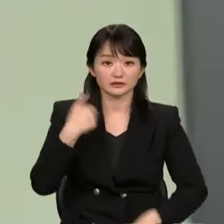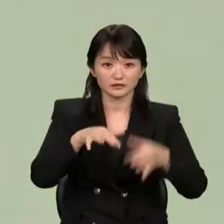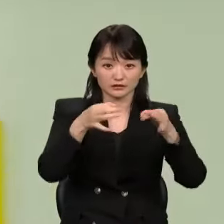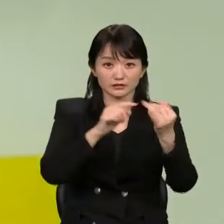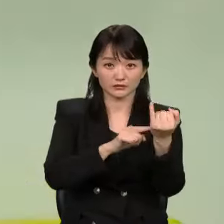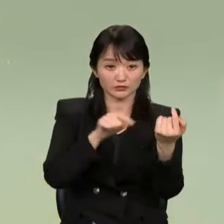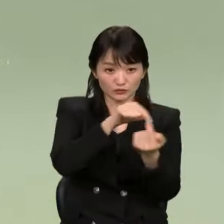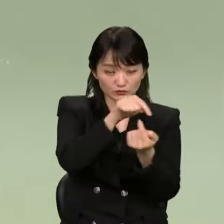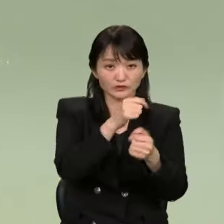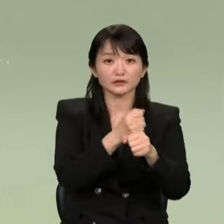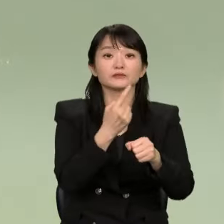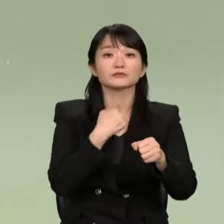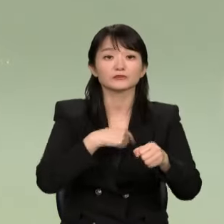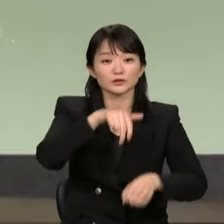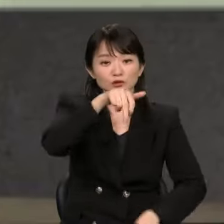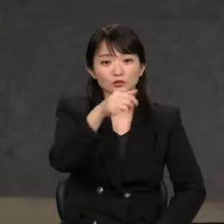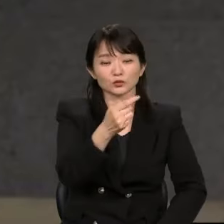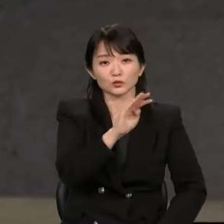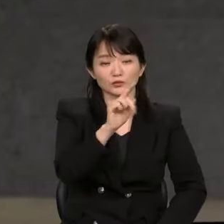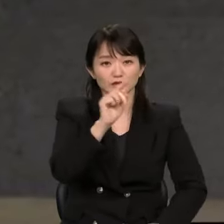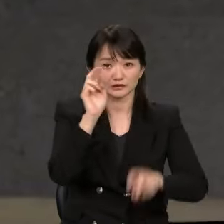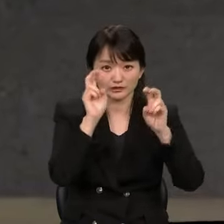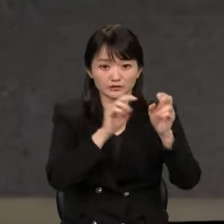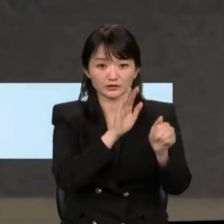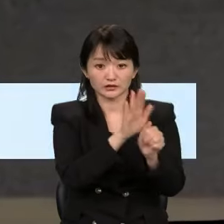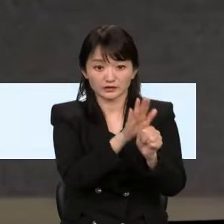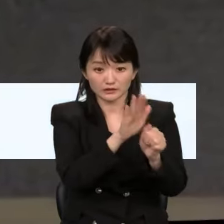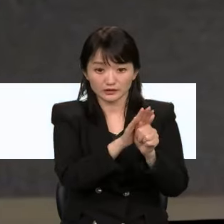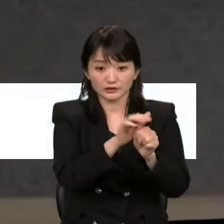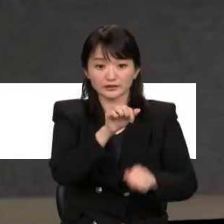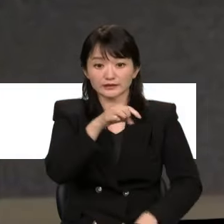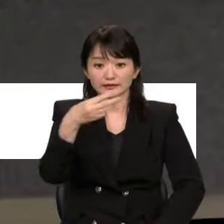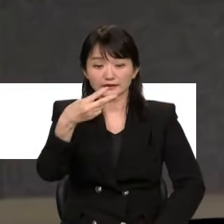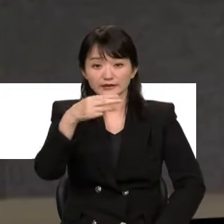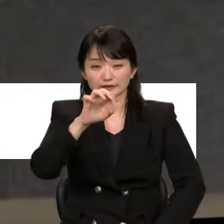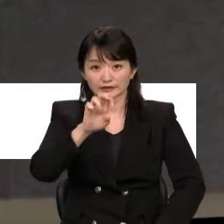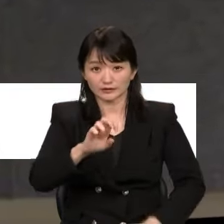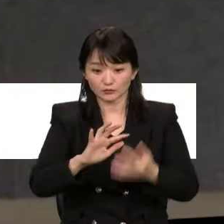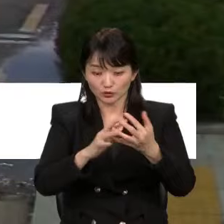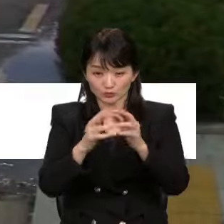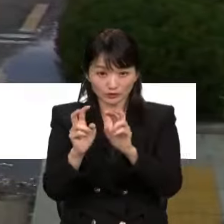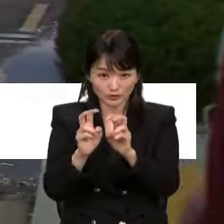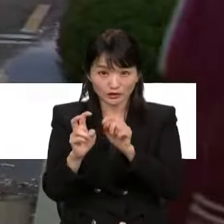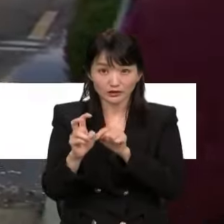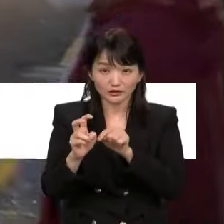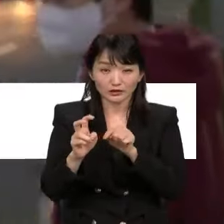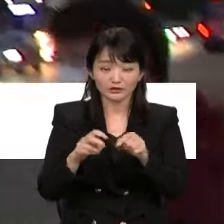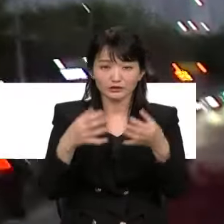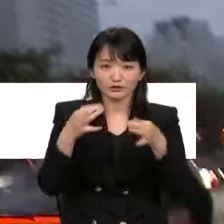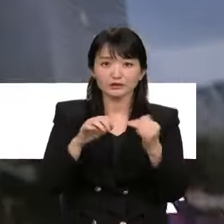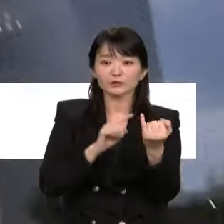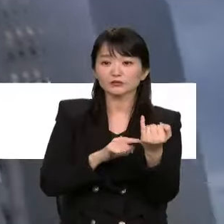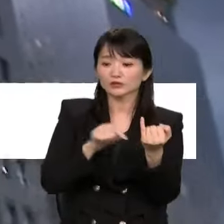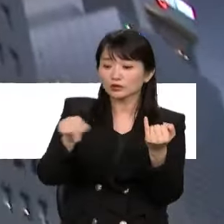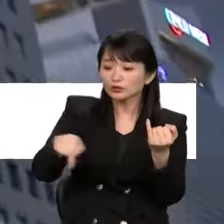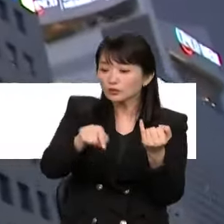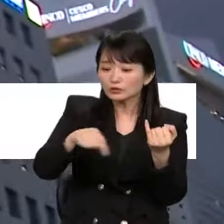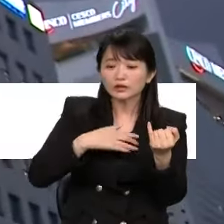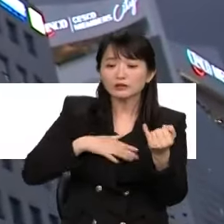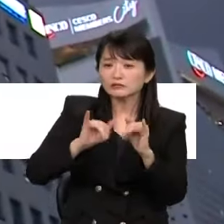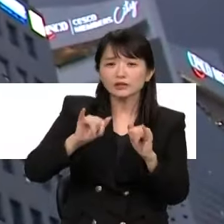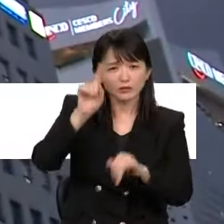운영했던 코바나 컨텐츠를 후원한 희림 종합건축사 사무소에 대해서도 김 여사는 현재 희림에 아는 사람이